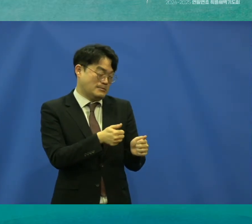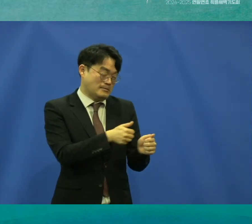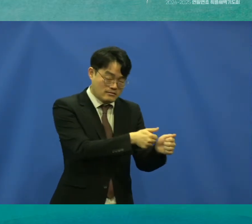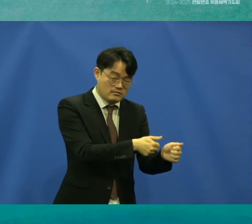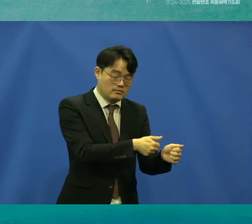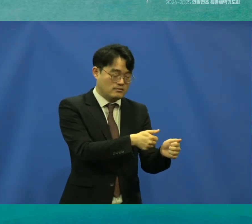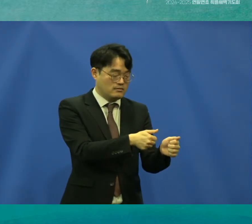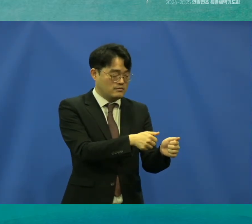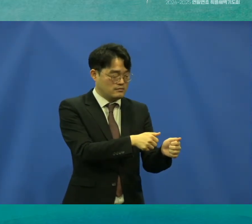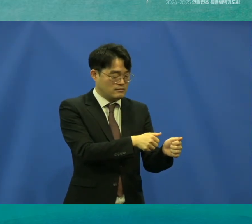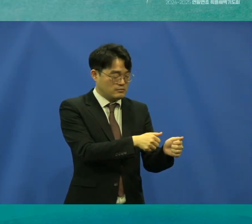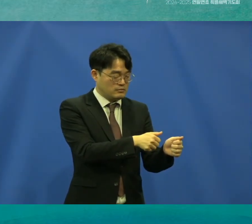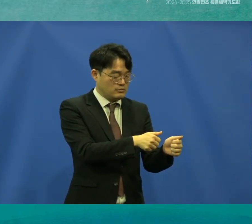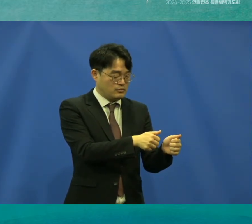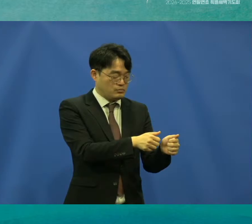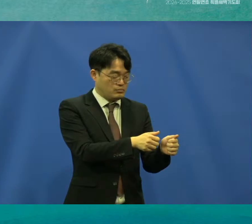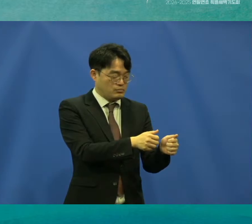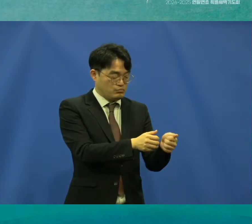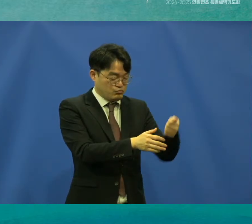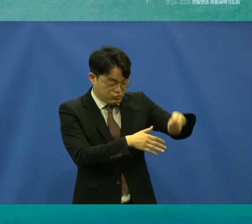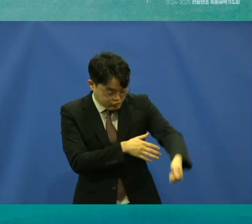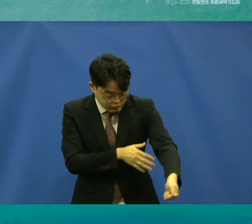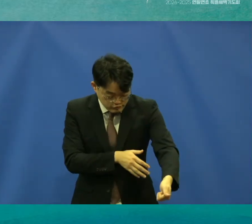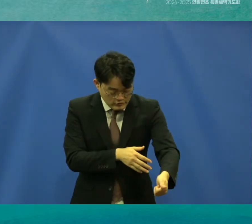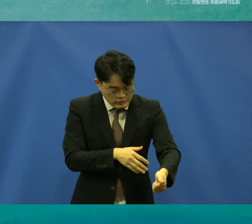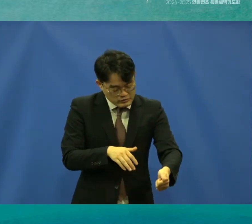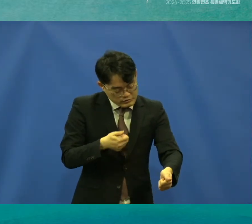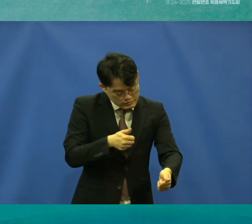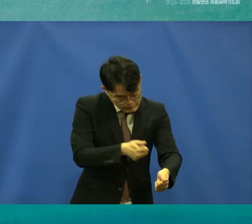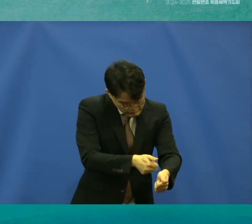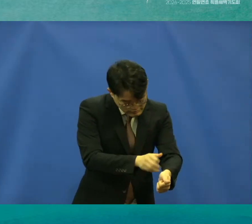요나는 요나 스스로 포기할 수 없어요. 왜? 하나님이 포기하지 않았기 때문에.